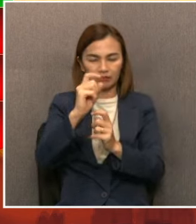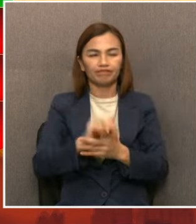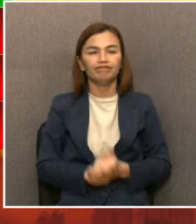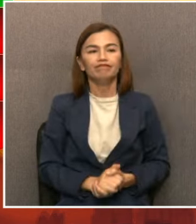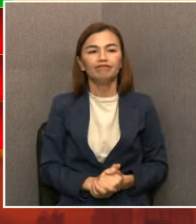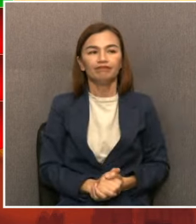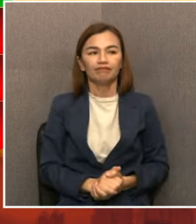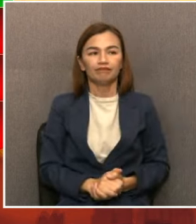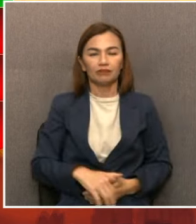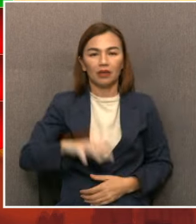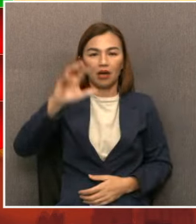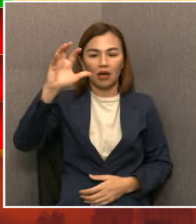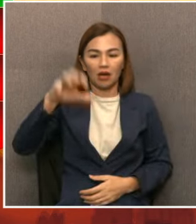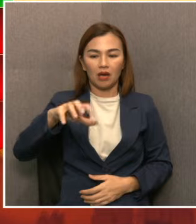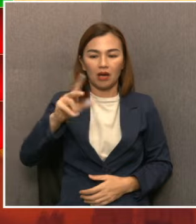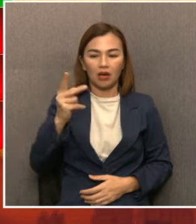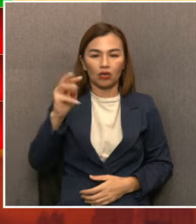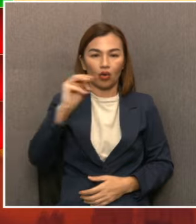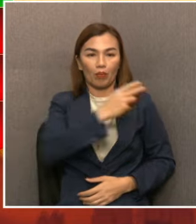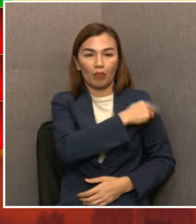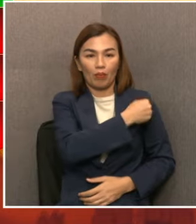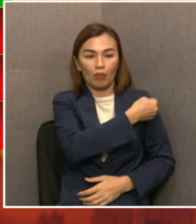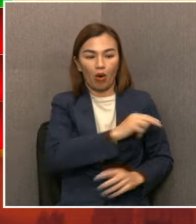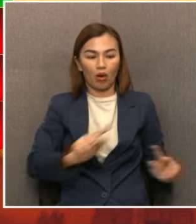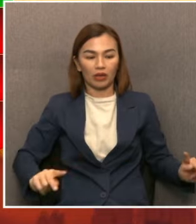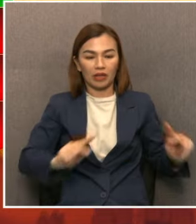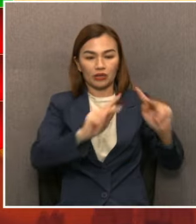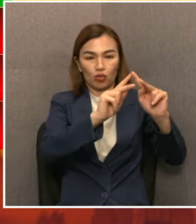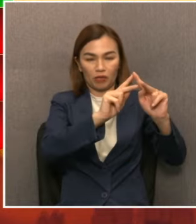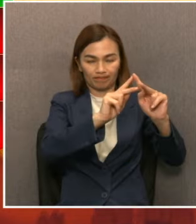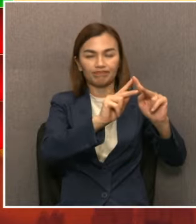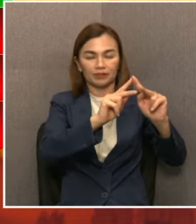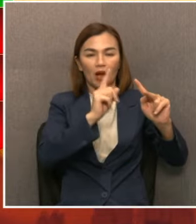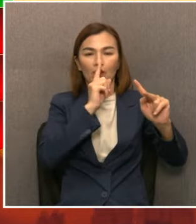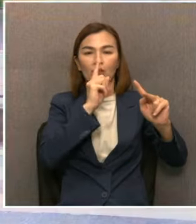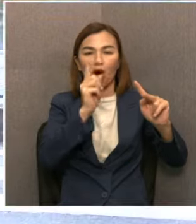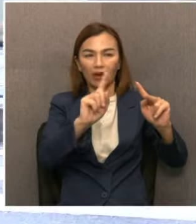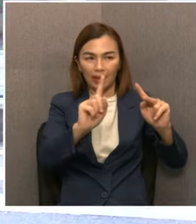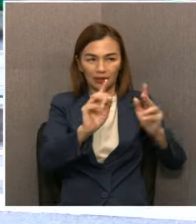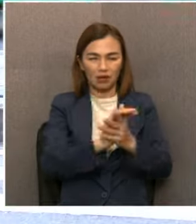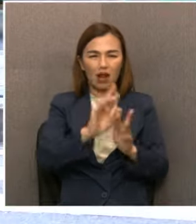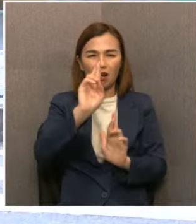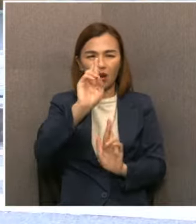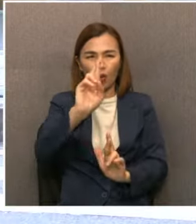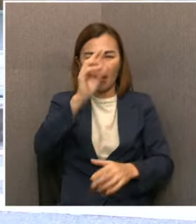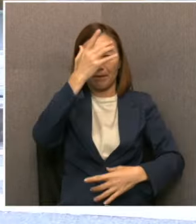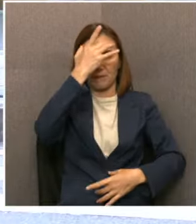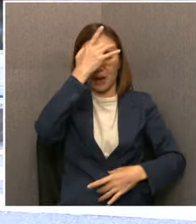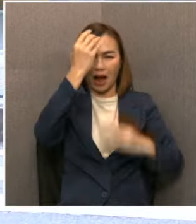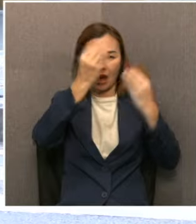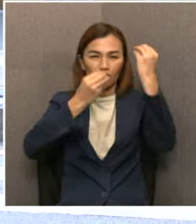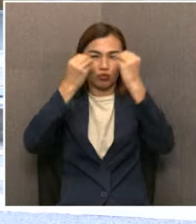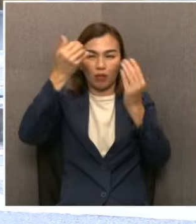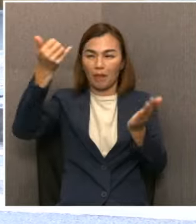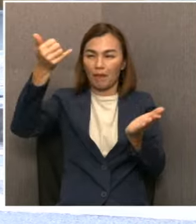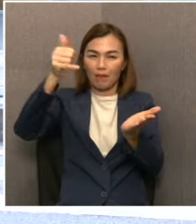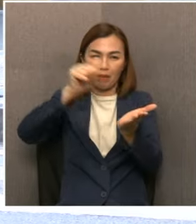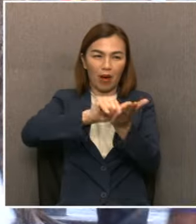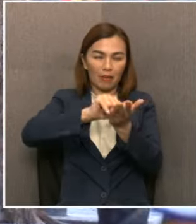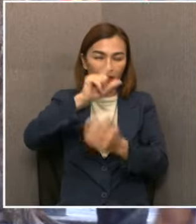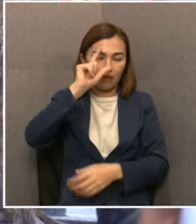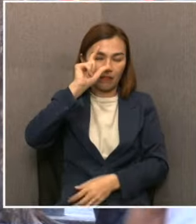กรมการแพทย์กระทรวงสาธารณสุขออกมาเตือนว่าอากาศร้อนแบบนี้ระวังป่วยเป็นโรคลมแดดหรือว่า heatStrokeซึ่งเป็น